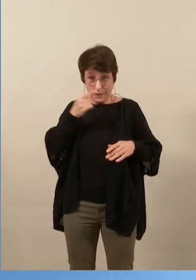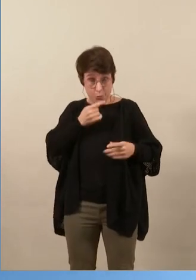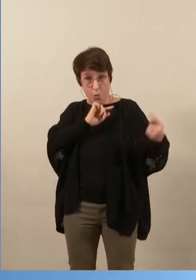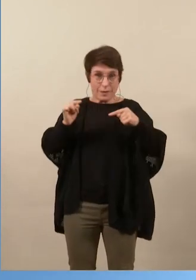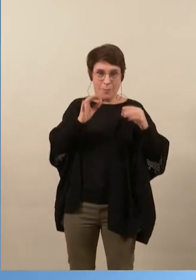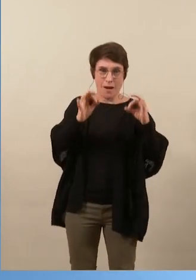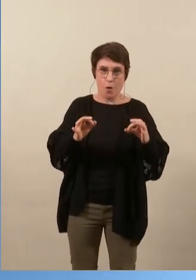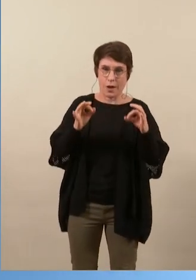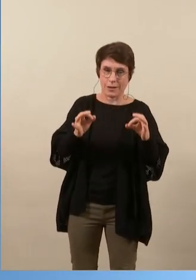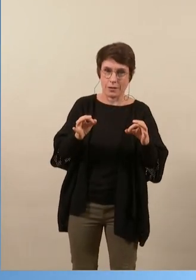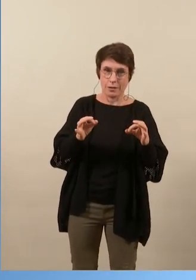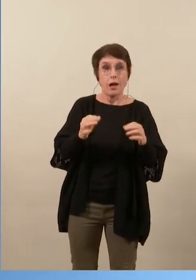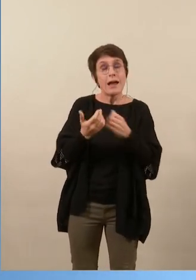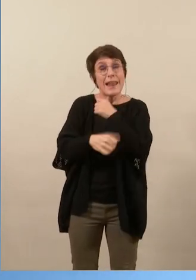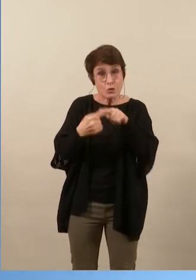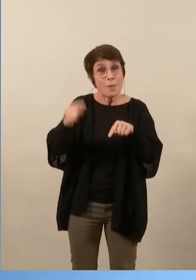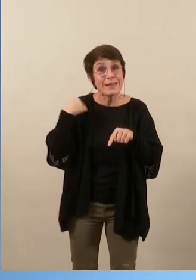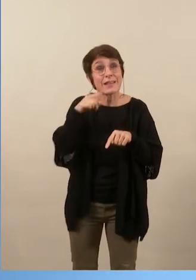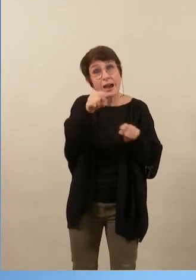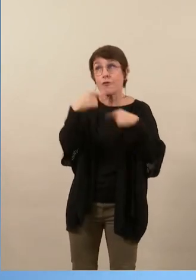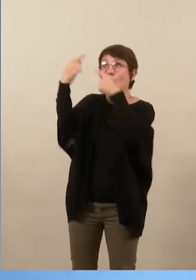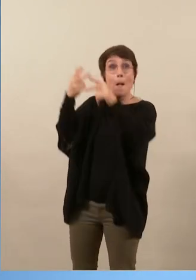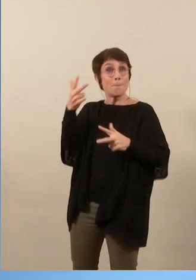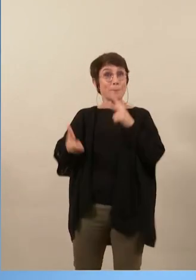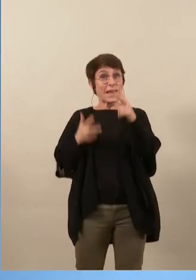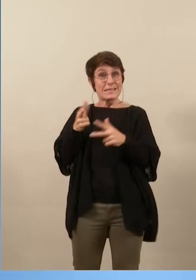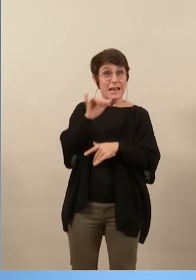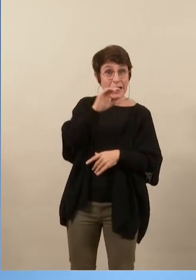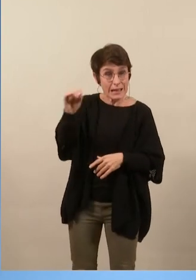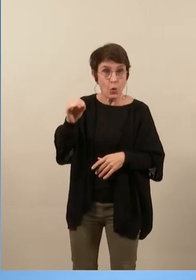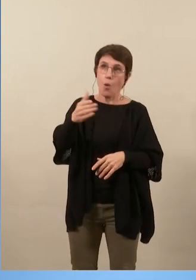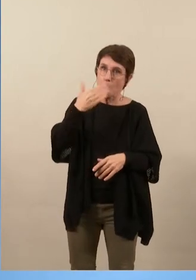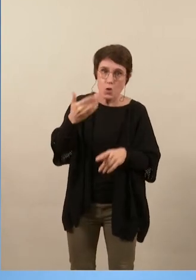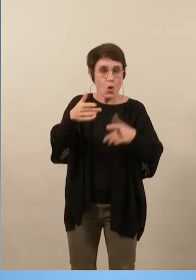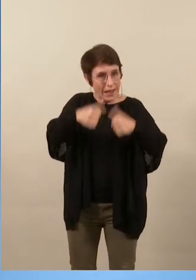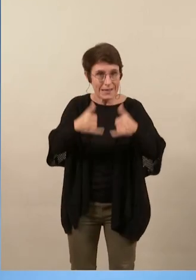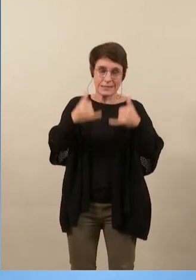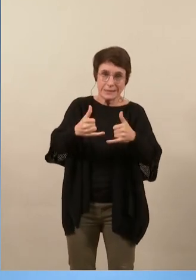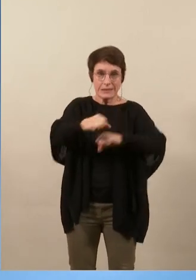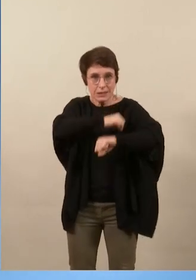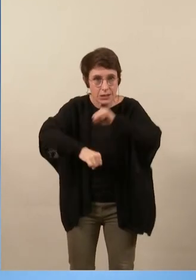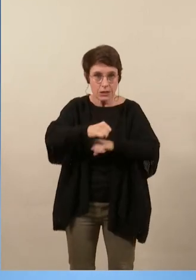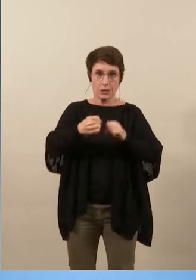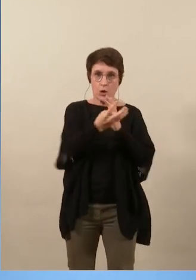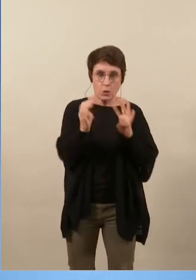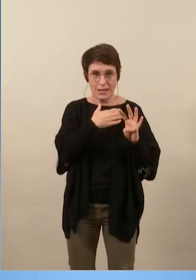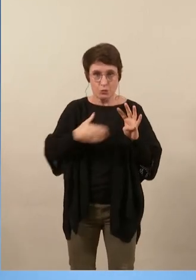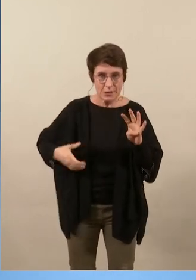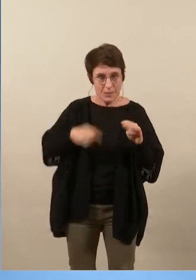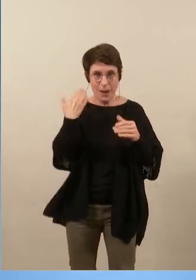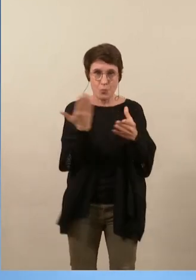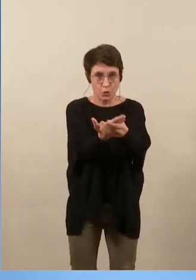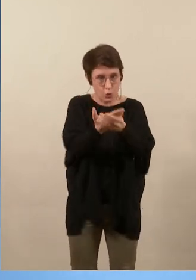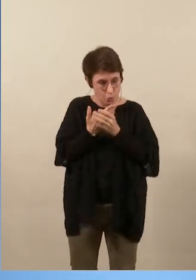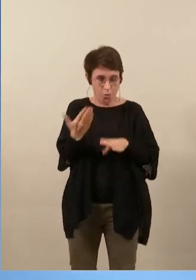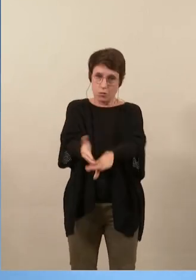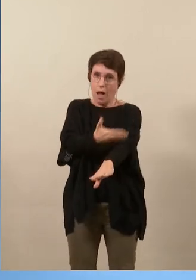Maire plutôt que d'être à Rio la semaine dernière vous auriez pu vous occuper de votre conseil municipal et regarder les documents pour que nous les ayons et plutôt que d'aller parler de la